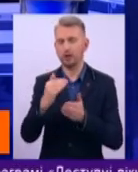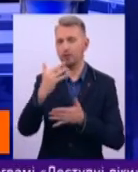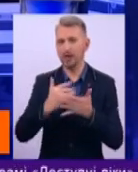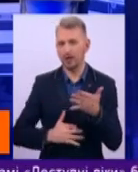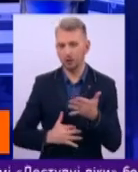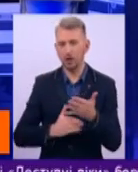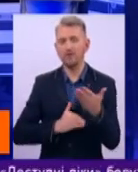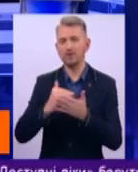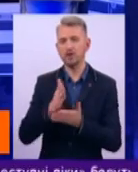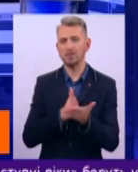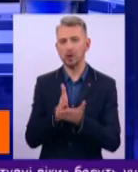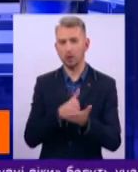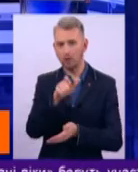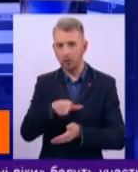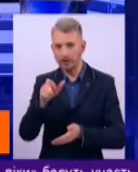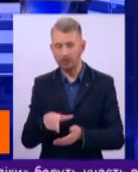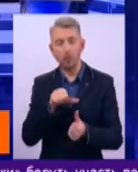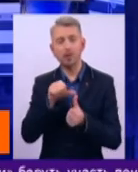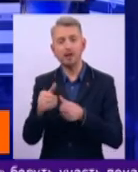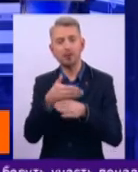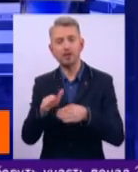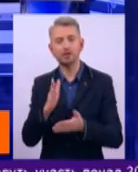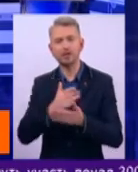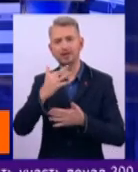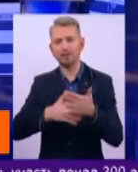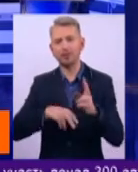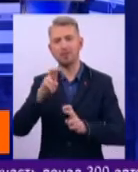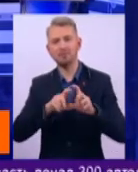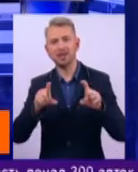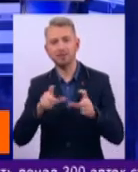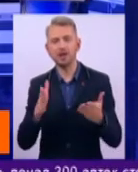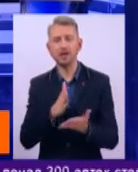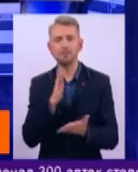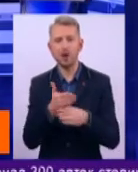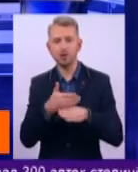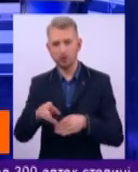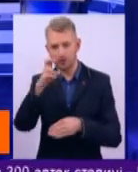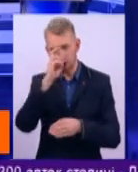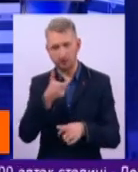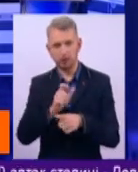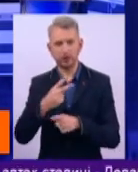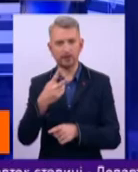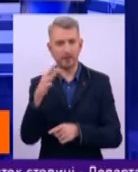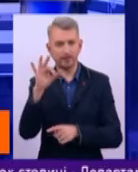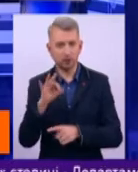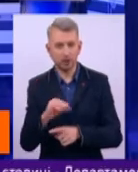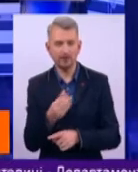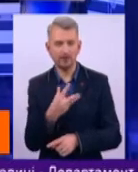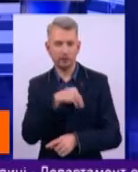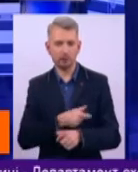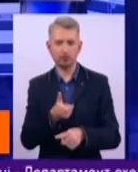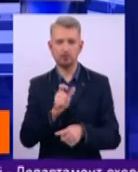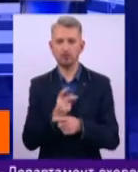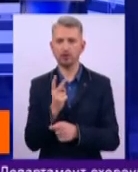переліку вищих посадових осіб. Окремою частиною є список підприємств, які мають частку держави понад 25% і виручку більш ніж